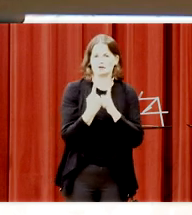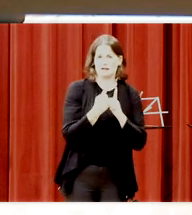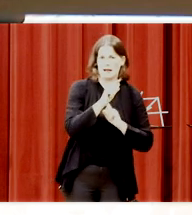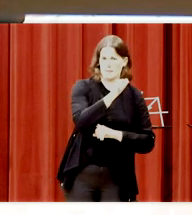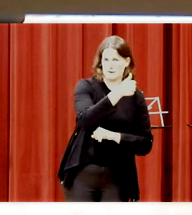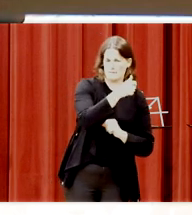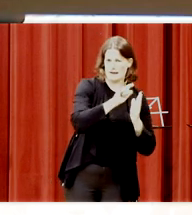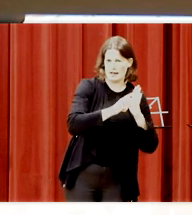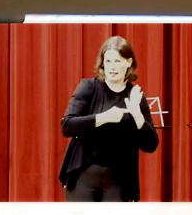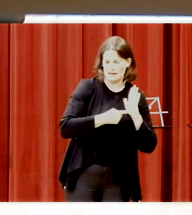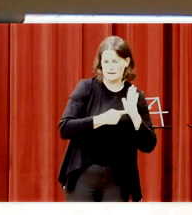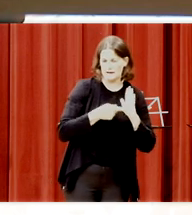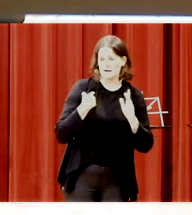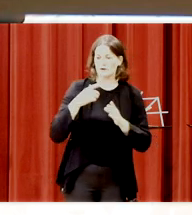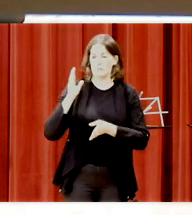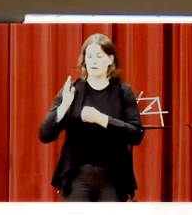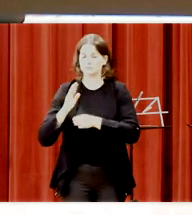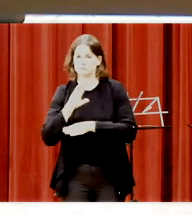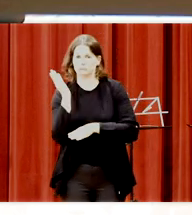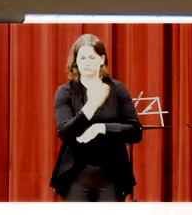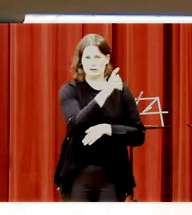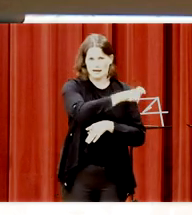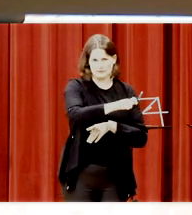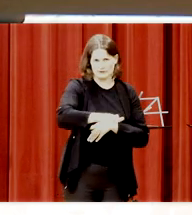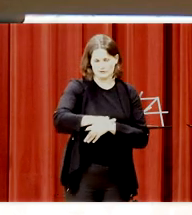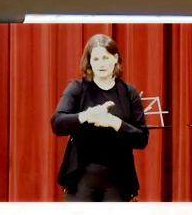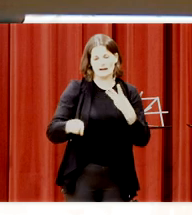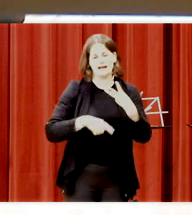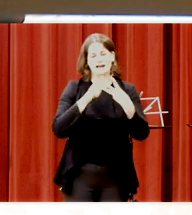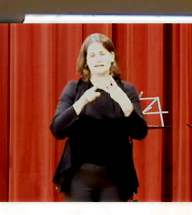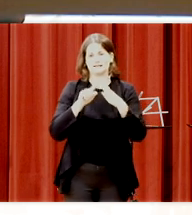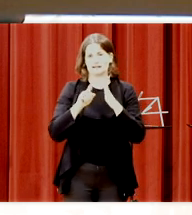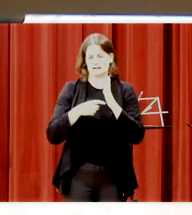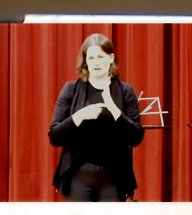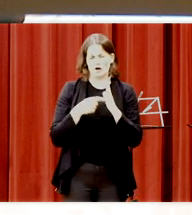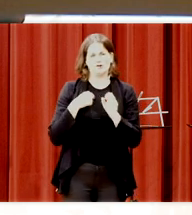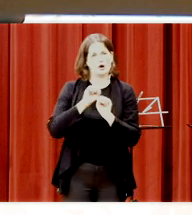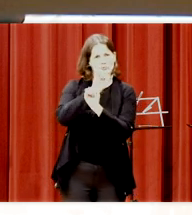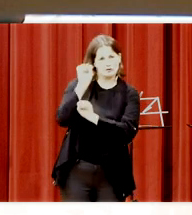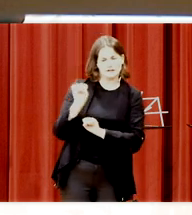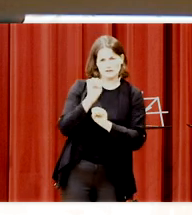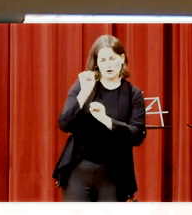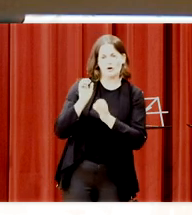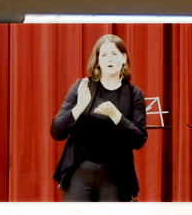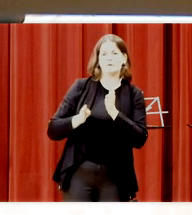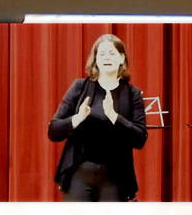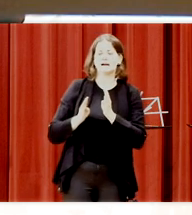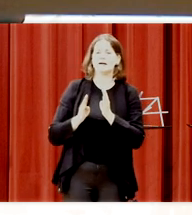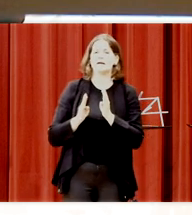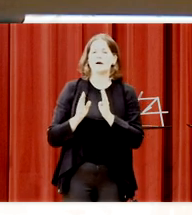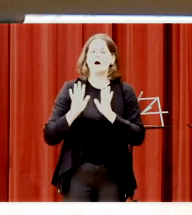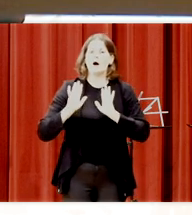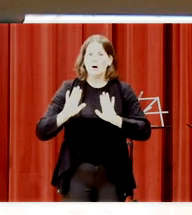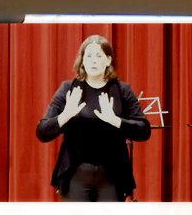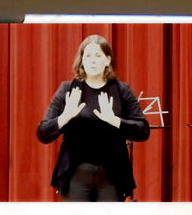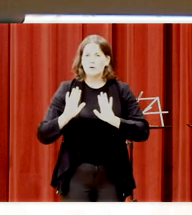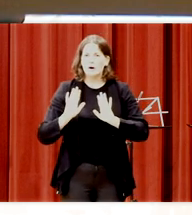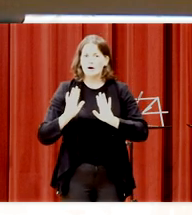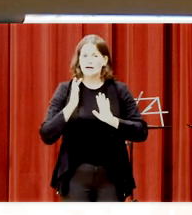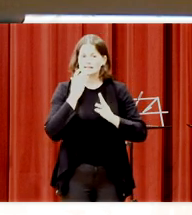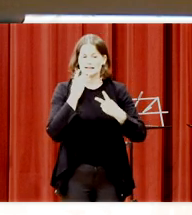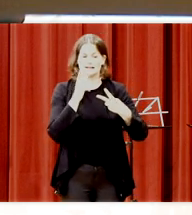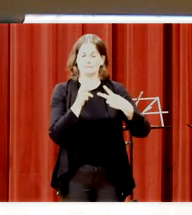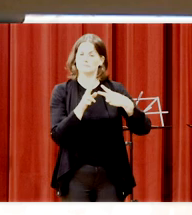no interpel·li la primera i la segona llei. Per tant, va deixar unes regles de joc molt tranquil·les per a la